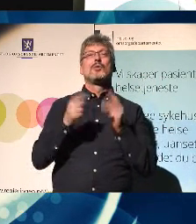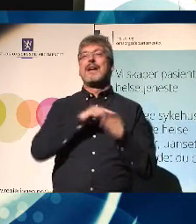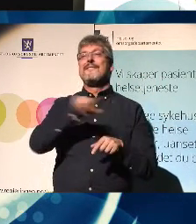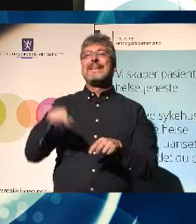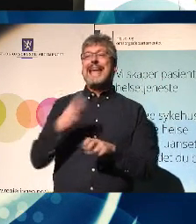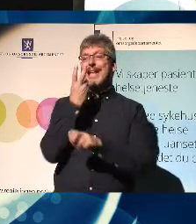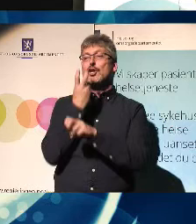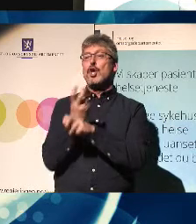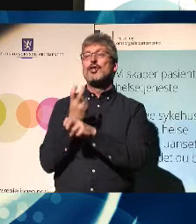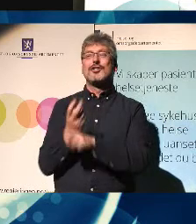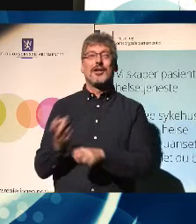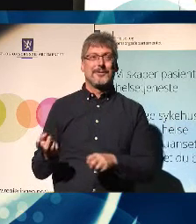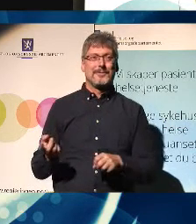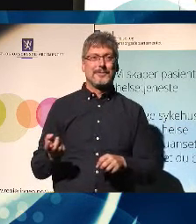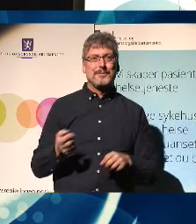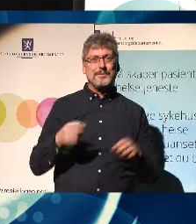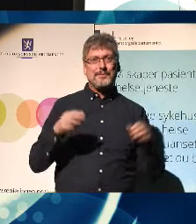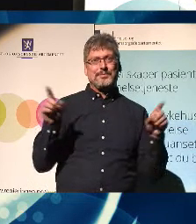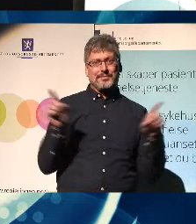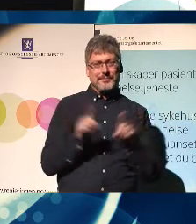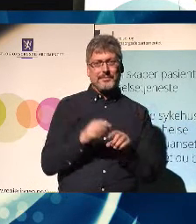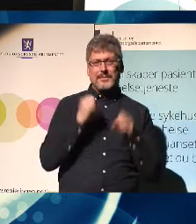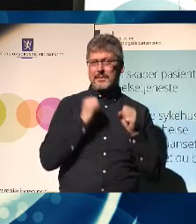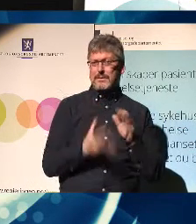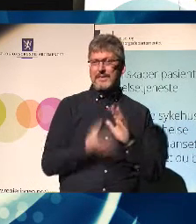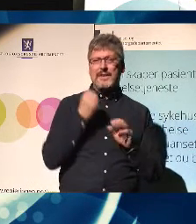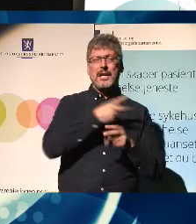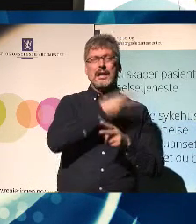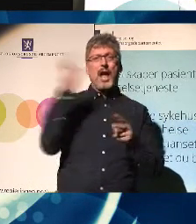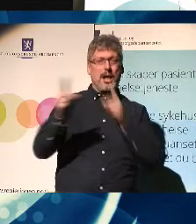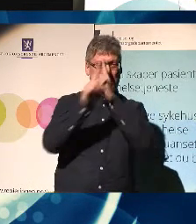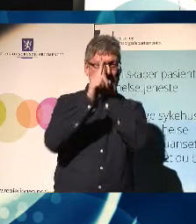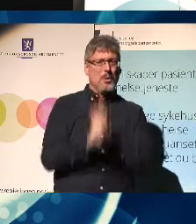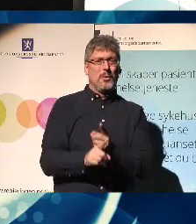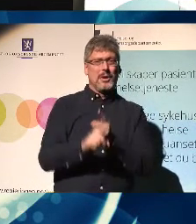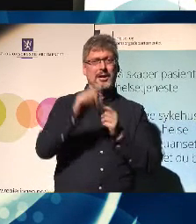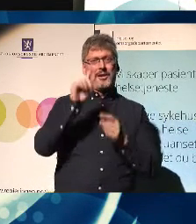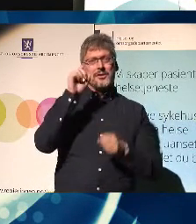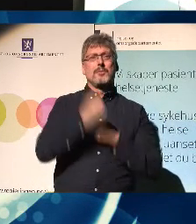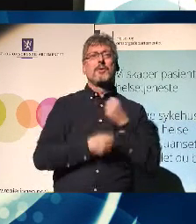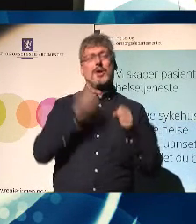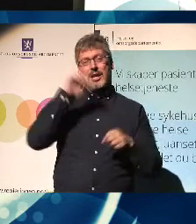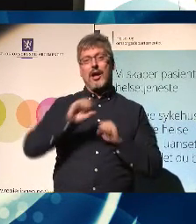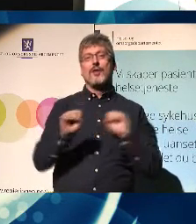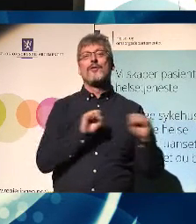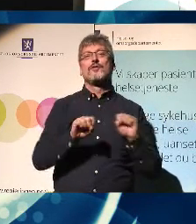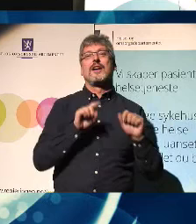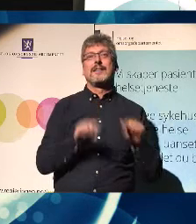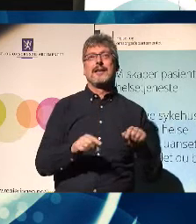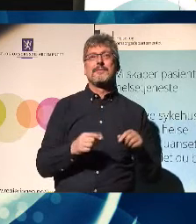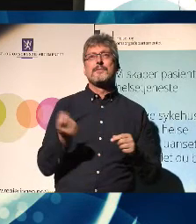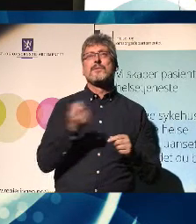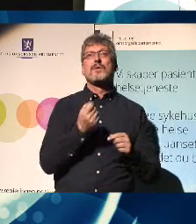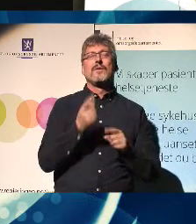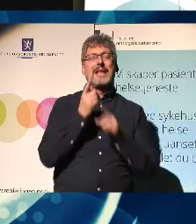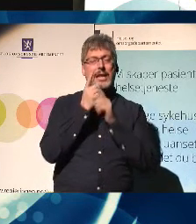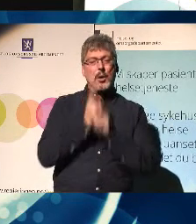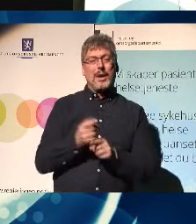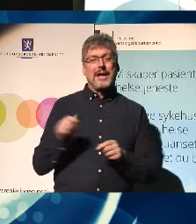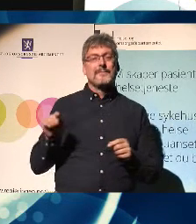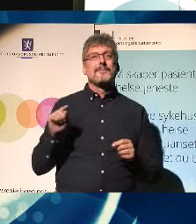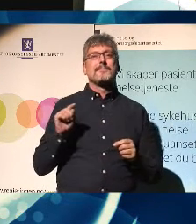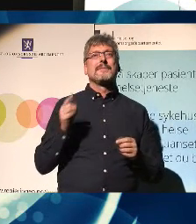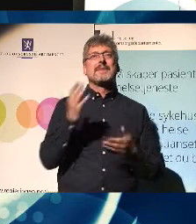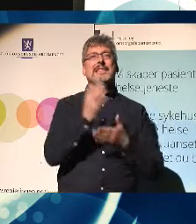tilsyn. Og da det naturlig sånn at da må jeg finne en helt annen logikk som gjør at jeg kan forsvare det. Og noe av den logikken at en del av det som